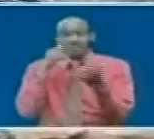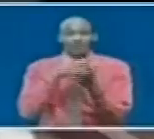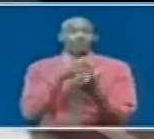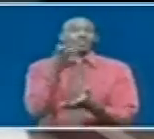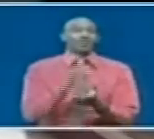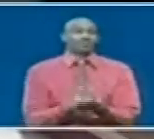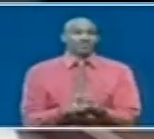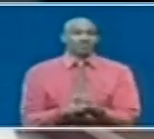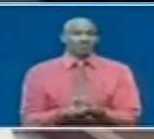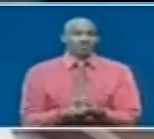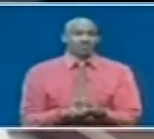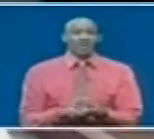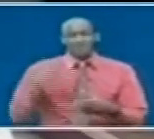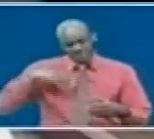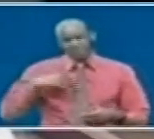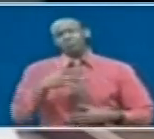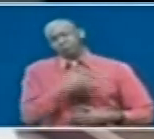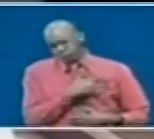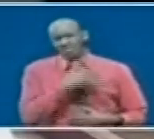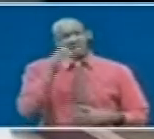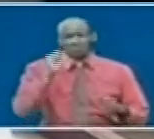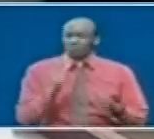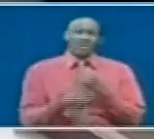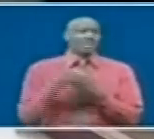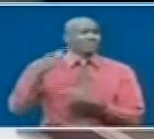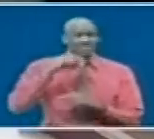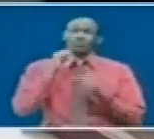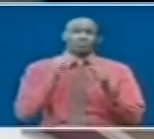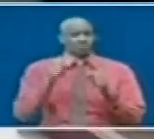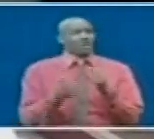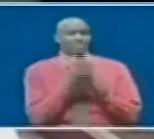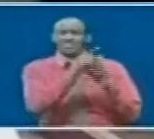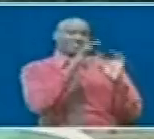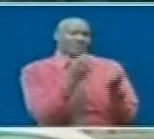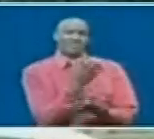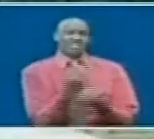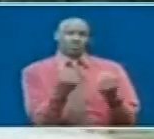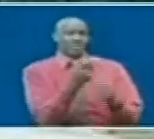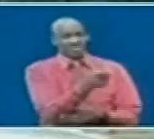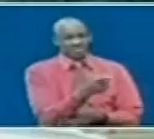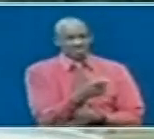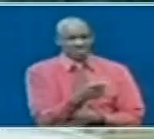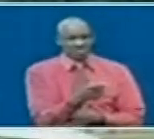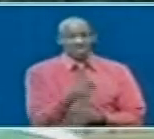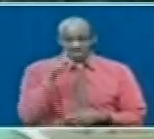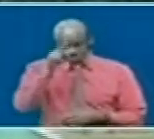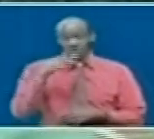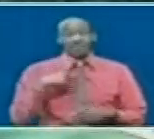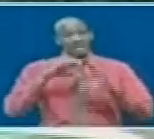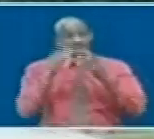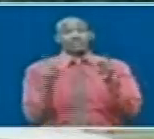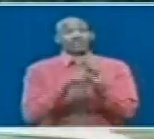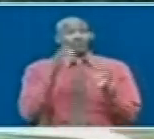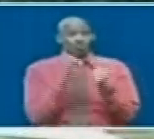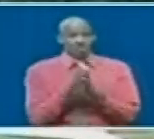vilivyo. Maria Wema, watusaidie tuone vile tunaweza kusaidia hao watoto. Ilikuwa classmate yangu